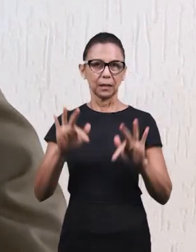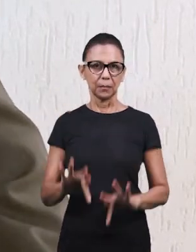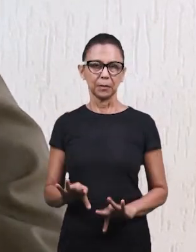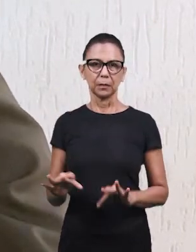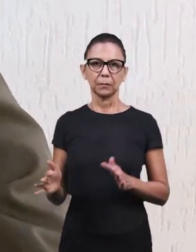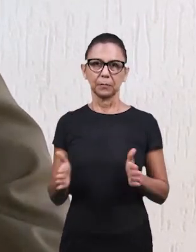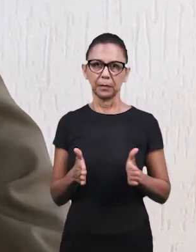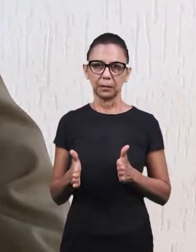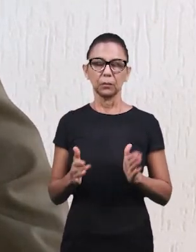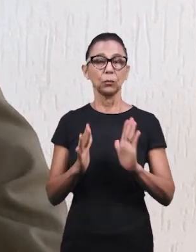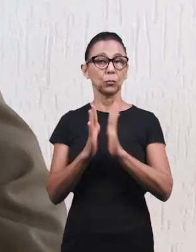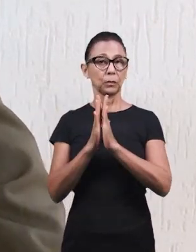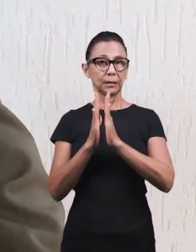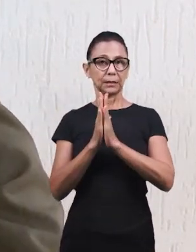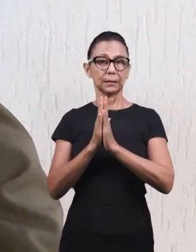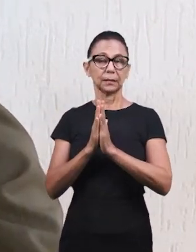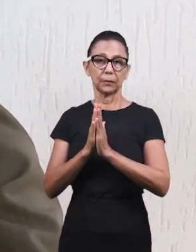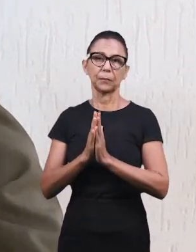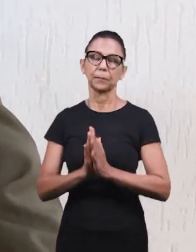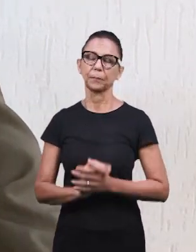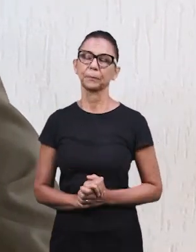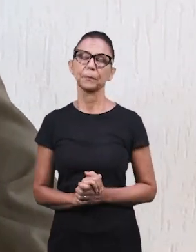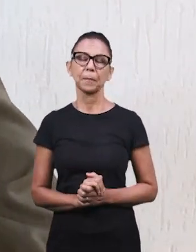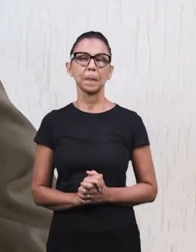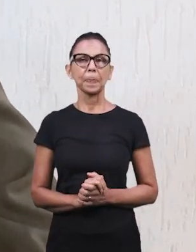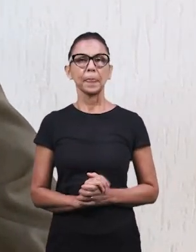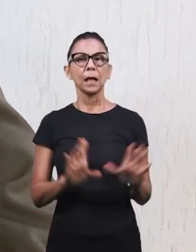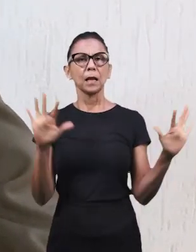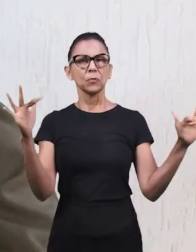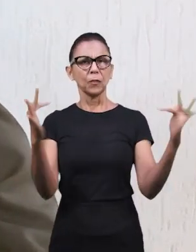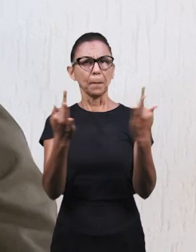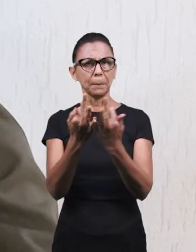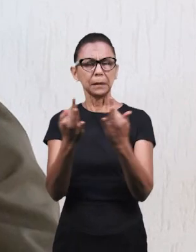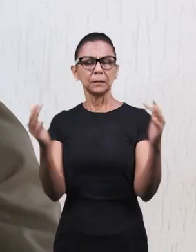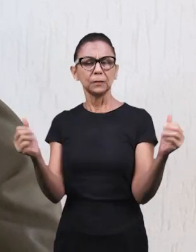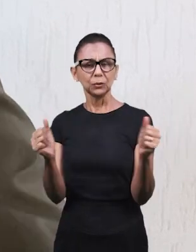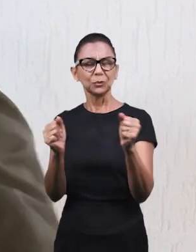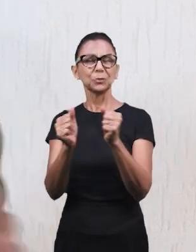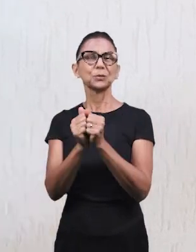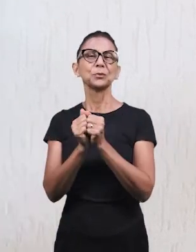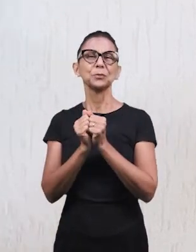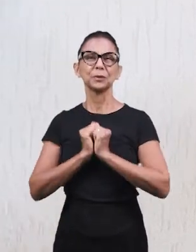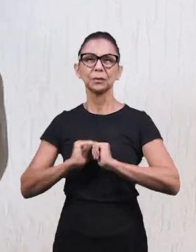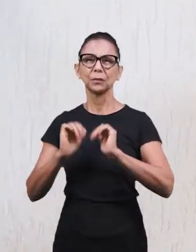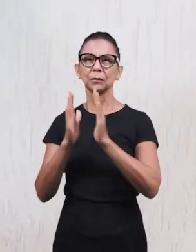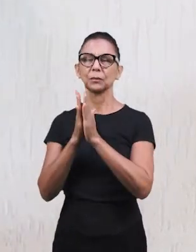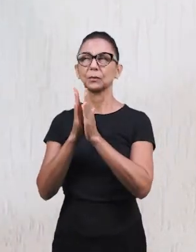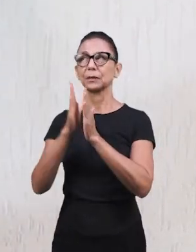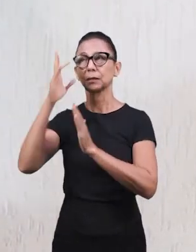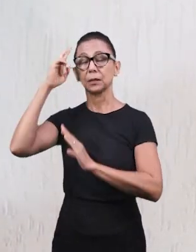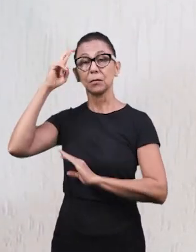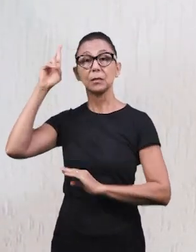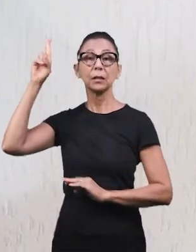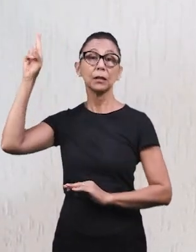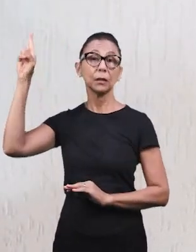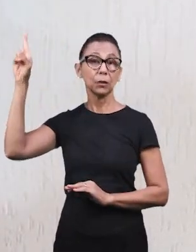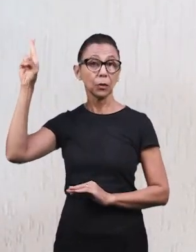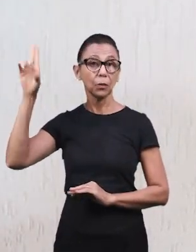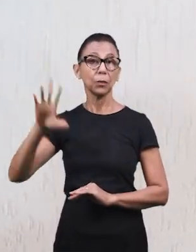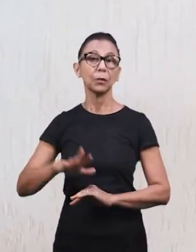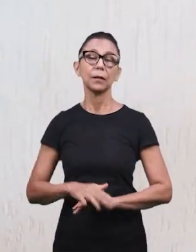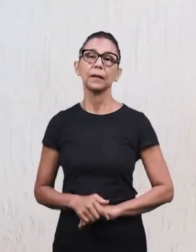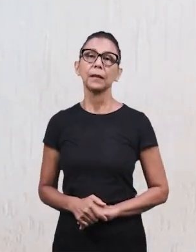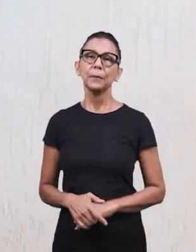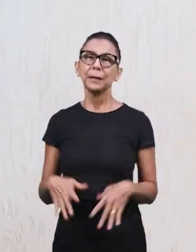Слава Богу, мы закончили этот период молитвенный, в который семьи, собравшись,